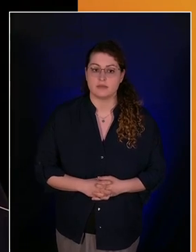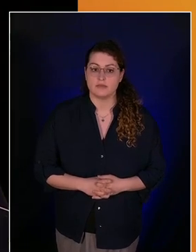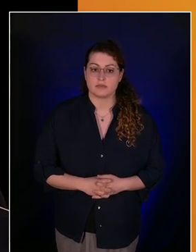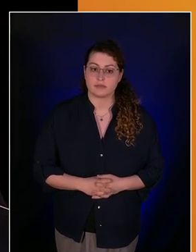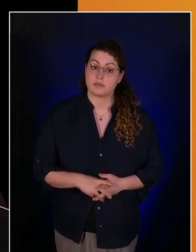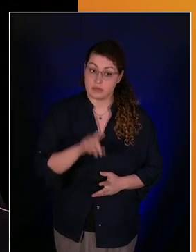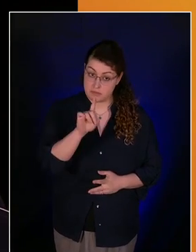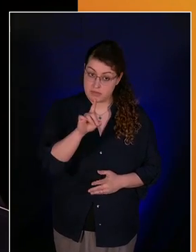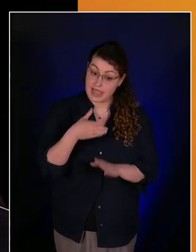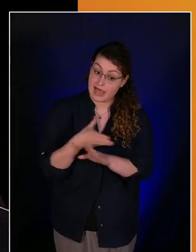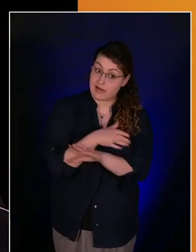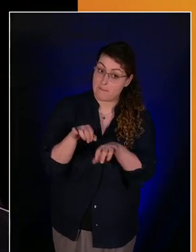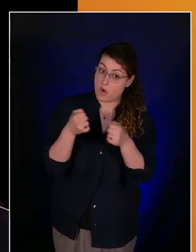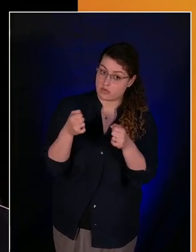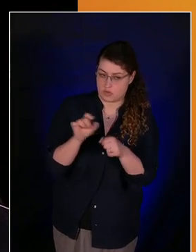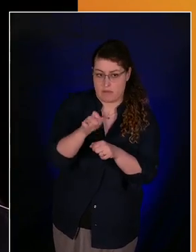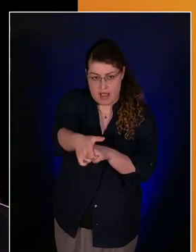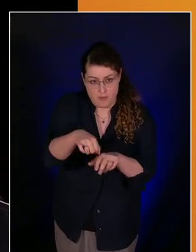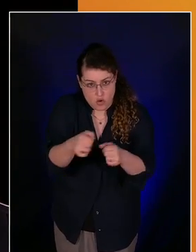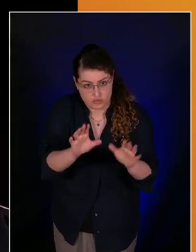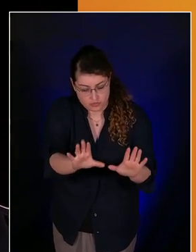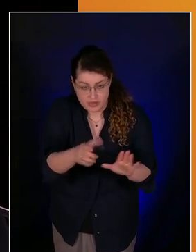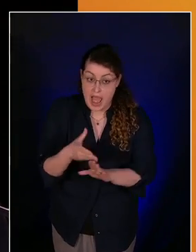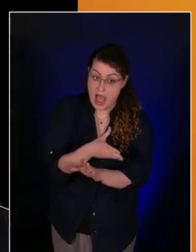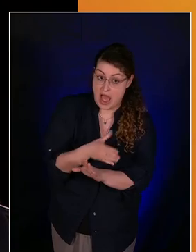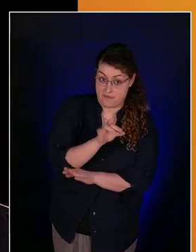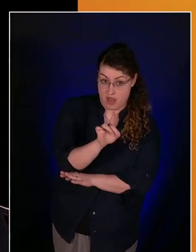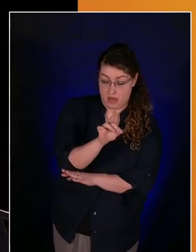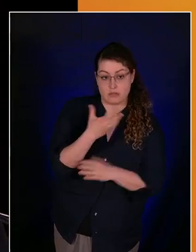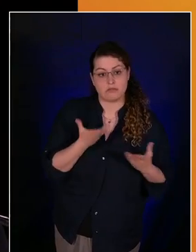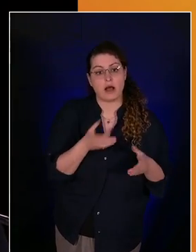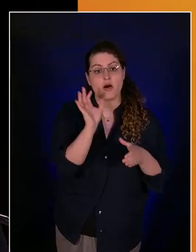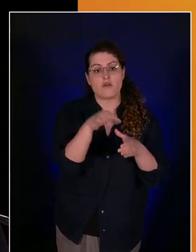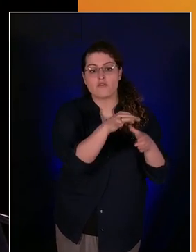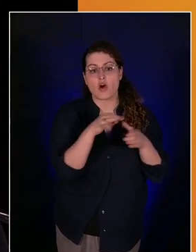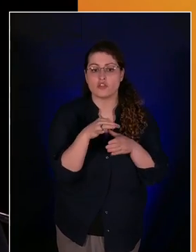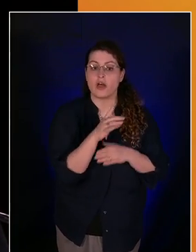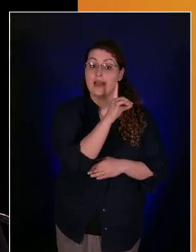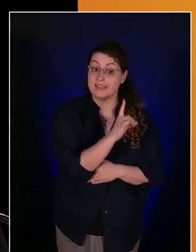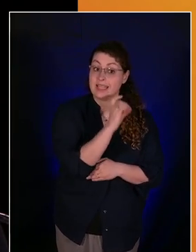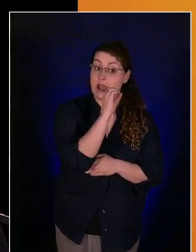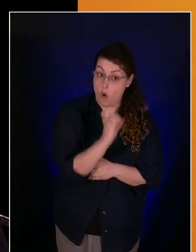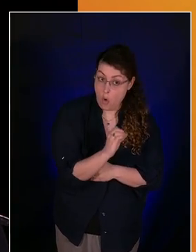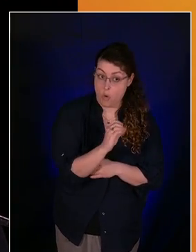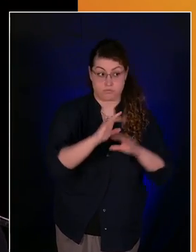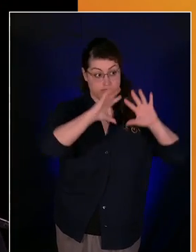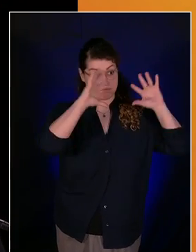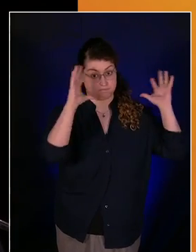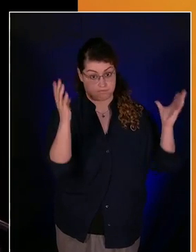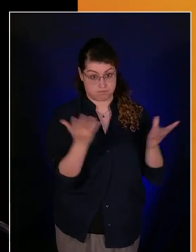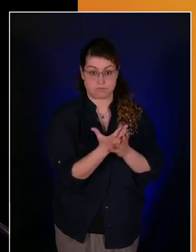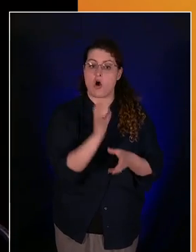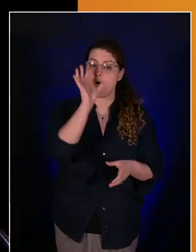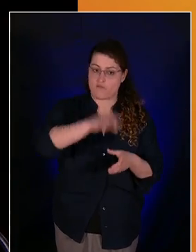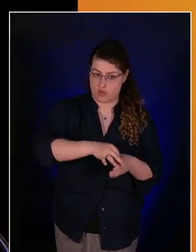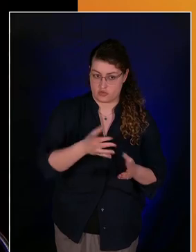et par contre avant la pause puisqueaprès on aura la pause là mes camarades avant la pause nous allons voter le document d'orientation dans son entiereté hein